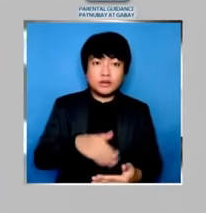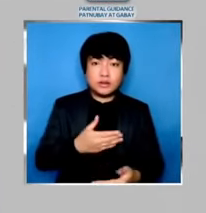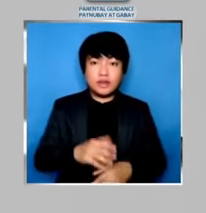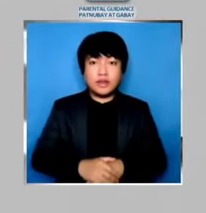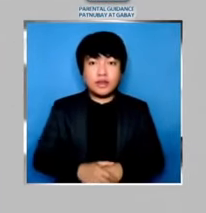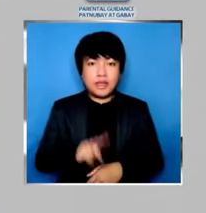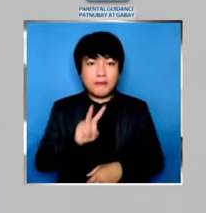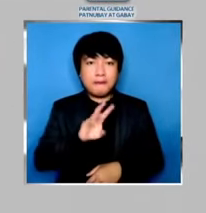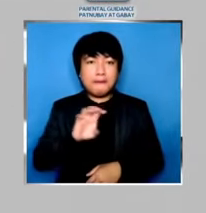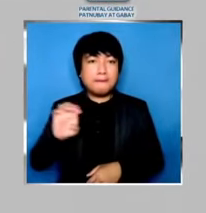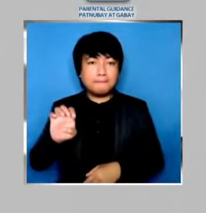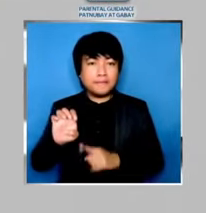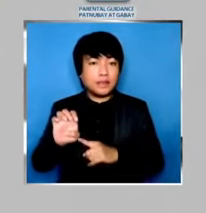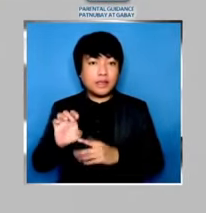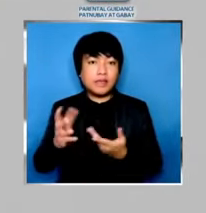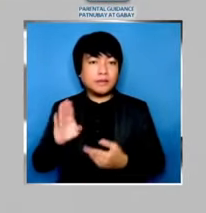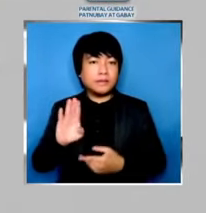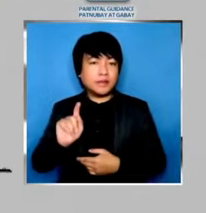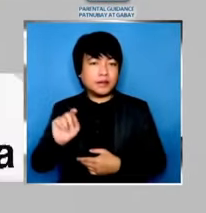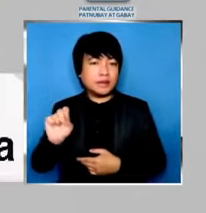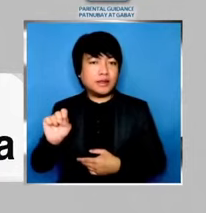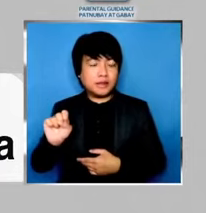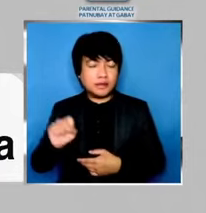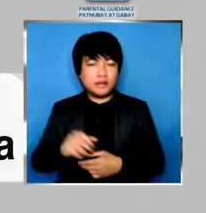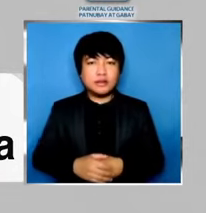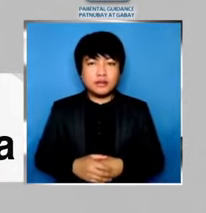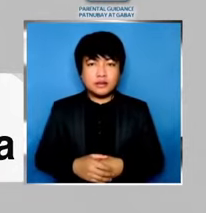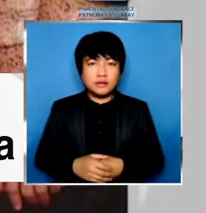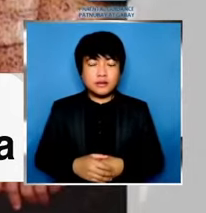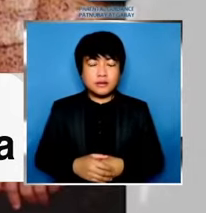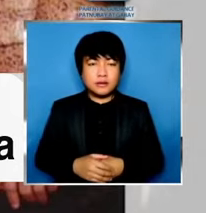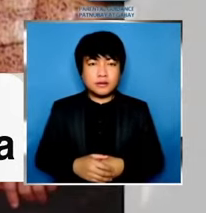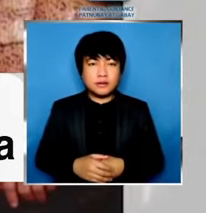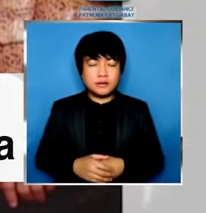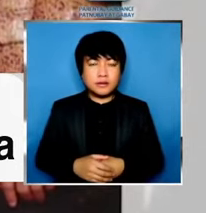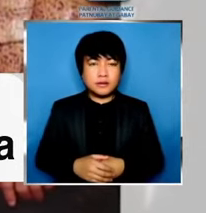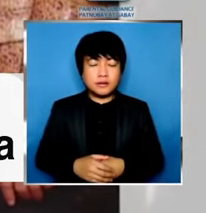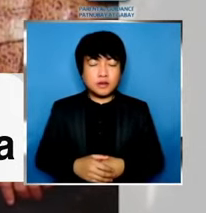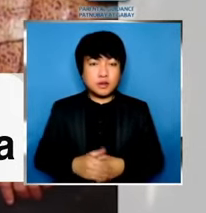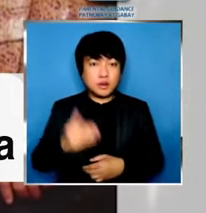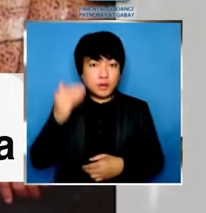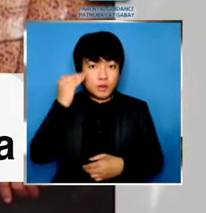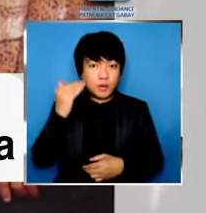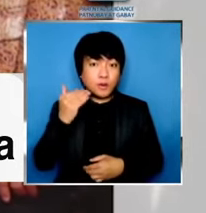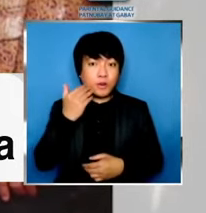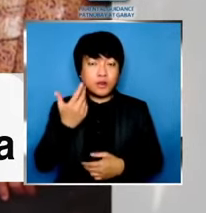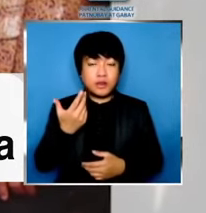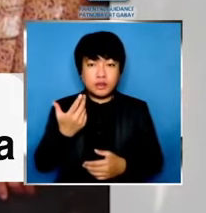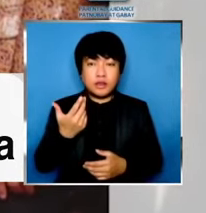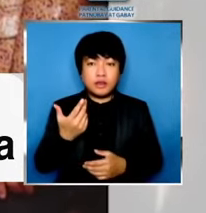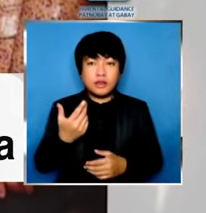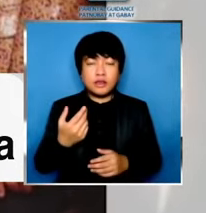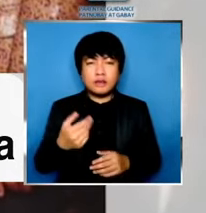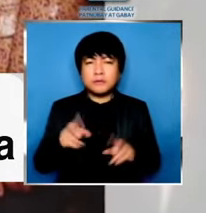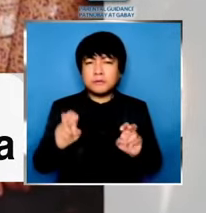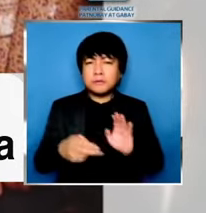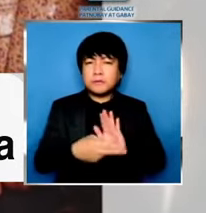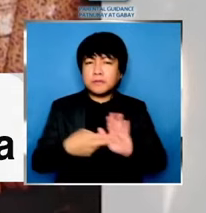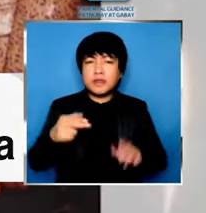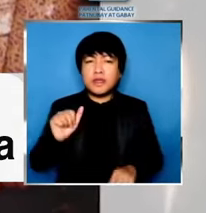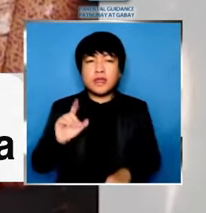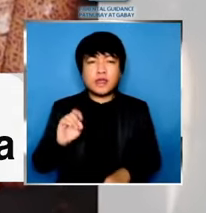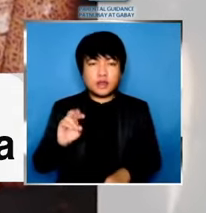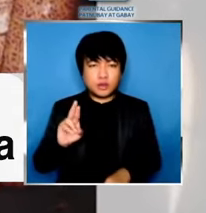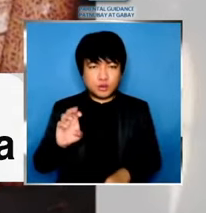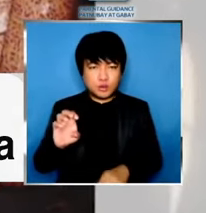rito ang CEO ng Adore na si Min Hye-jin. Ang South Korean record label na Adore ang producer ng mga kanta ng